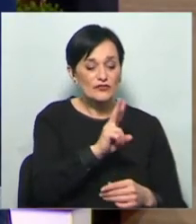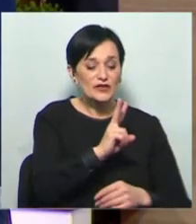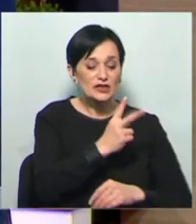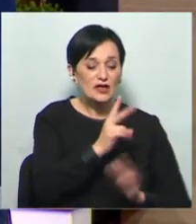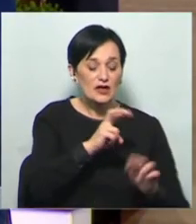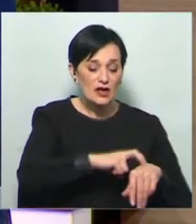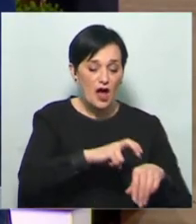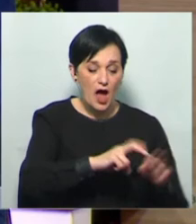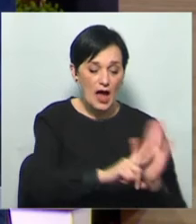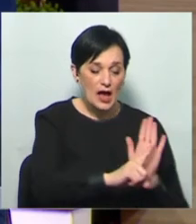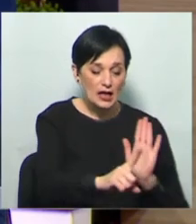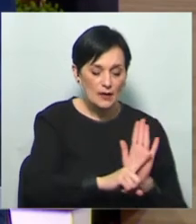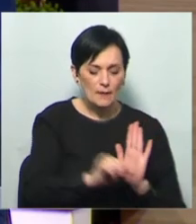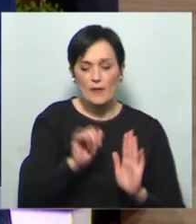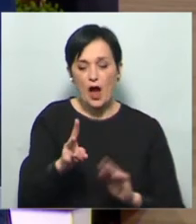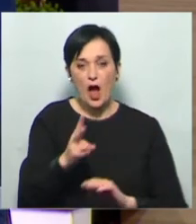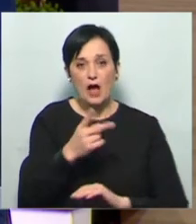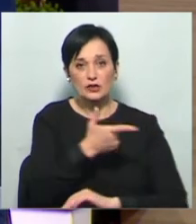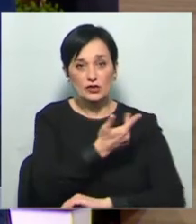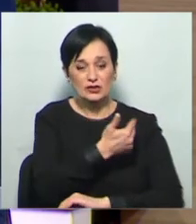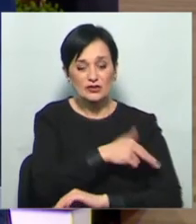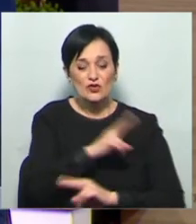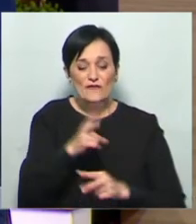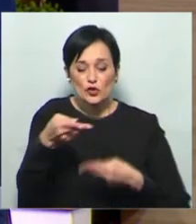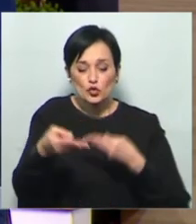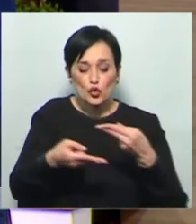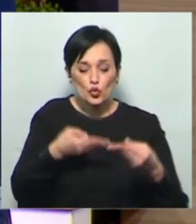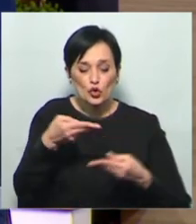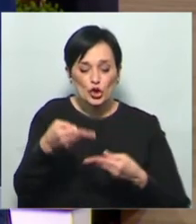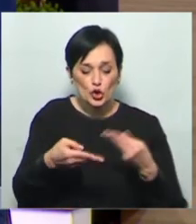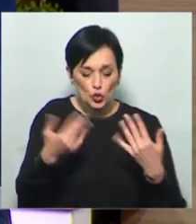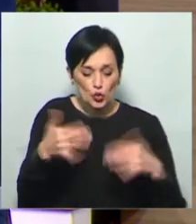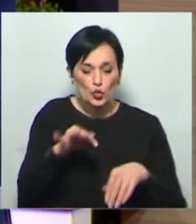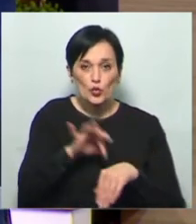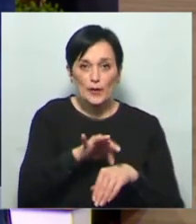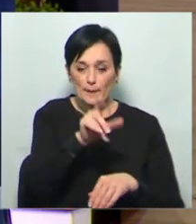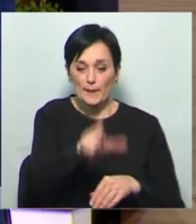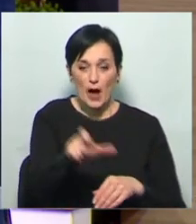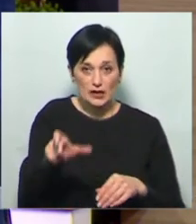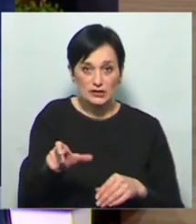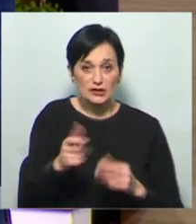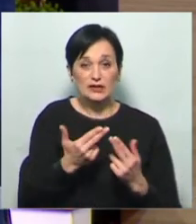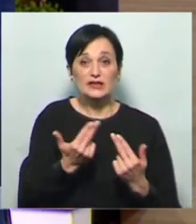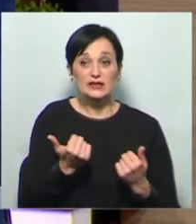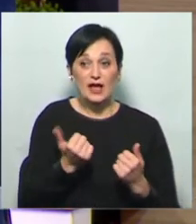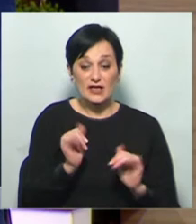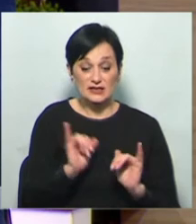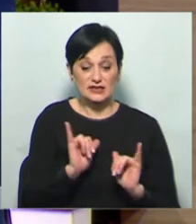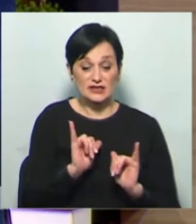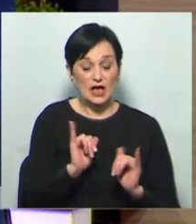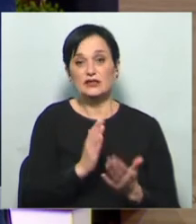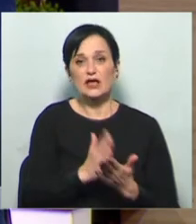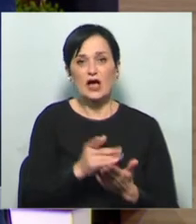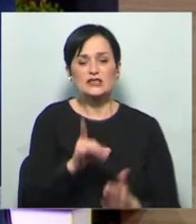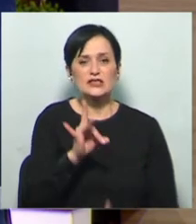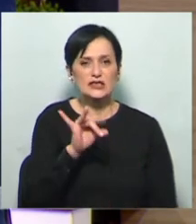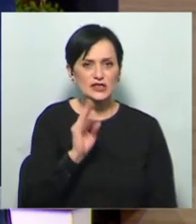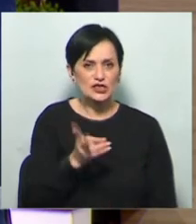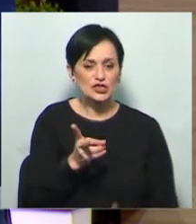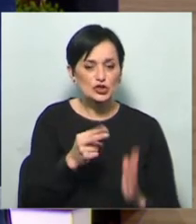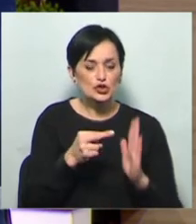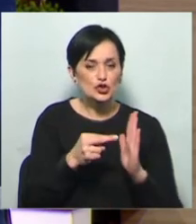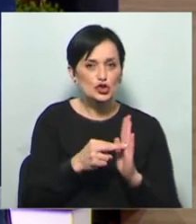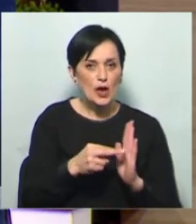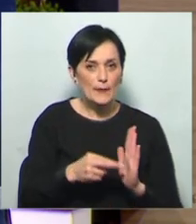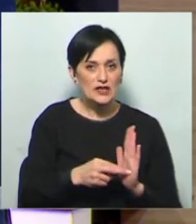ჰოსპიტალიზებული ან უფრო დაწვრილებით ქირურგიული პაციენტებისთვის და სადაც ხდება რისკების